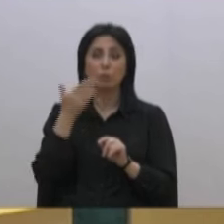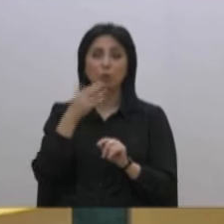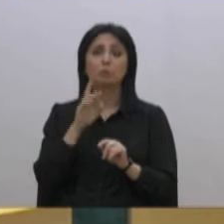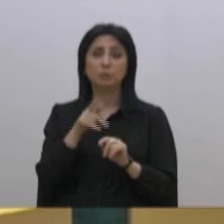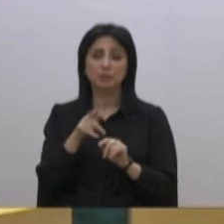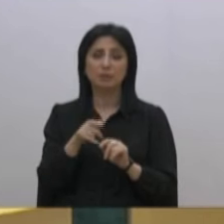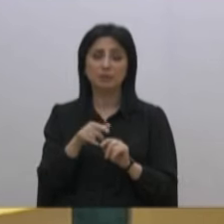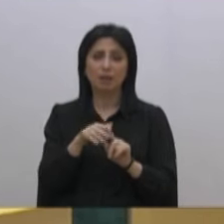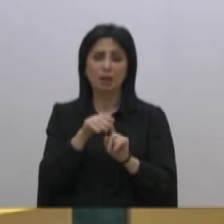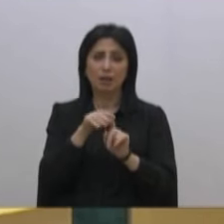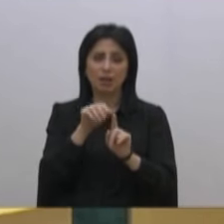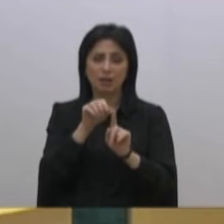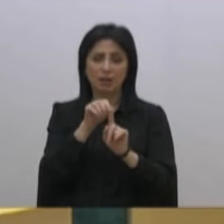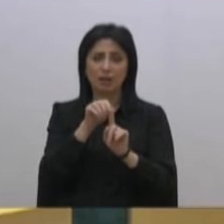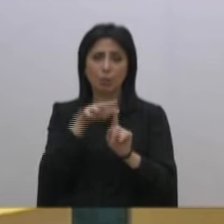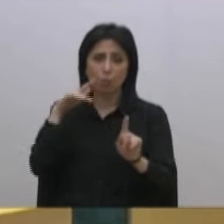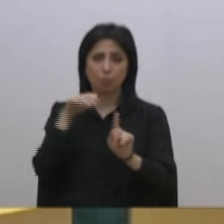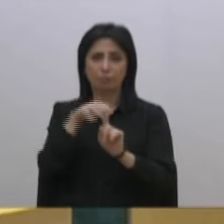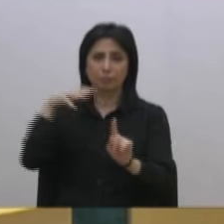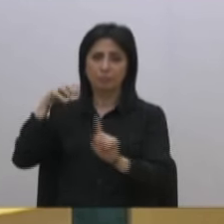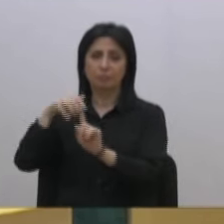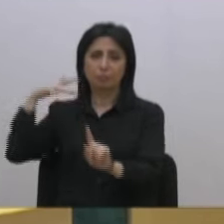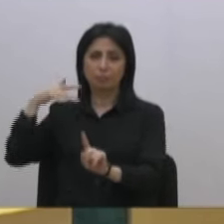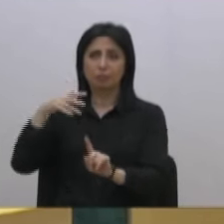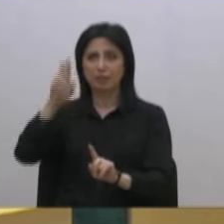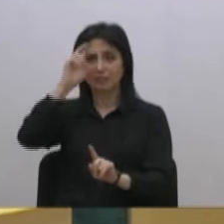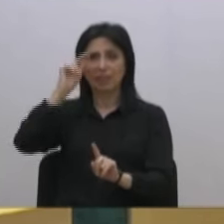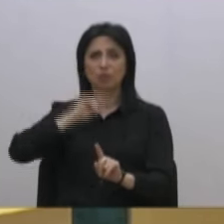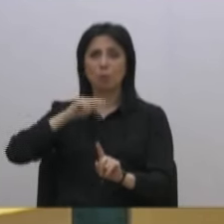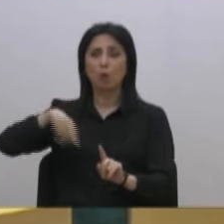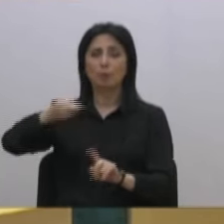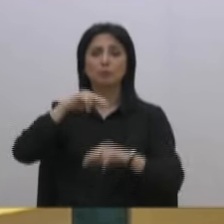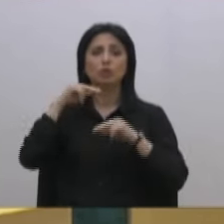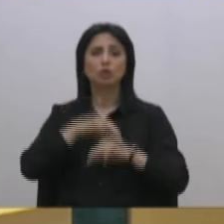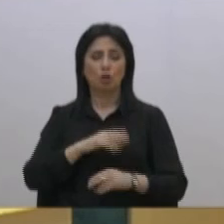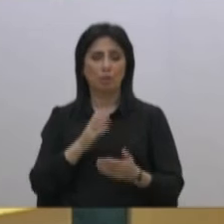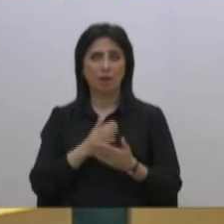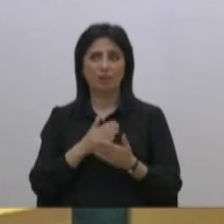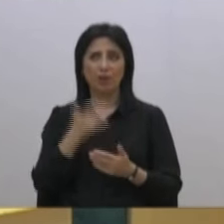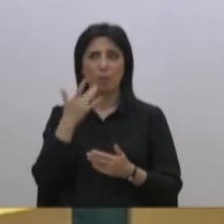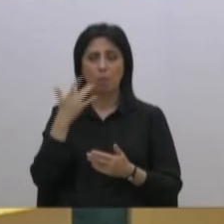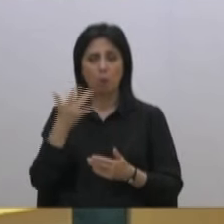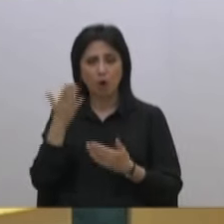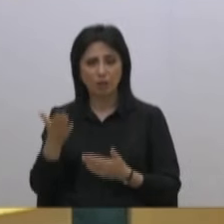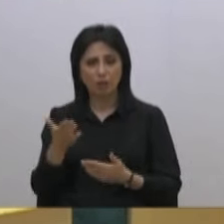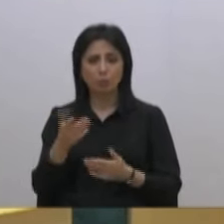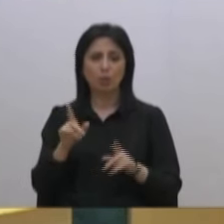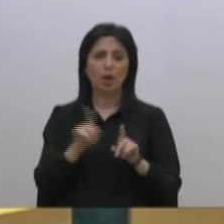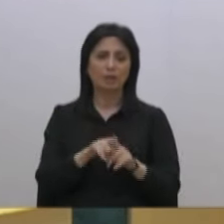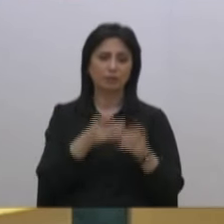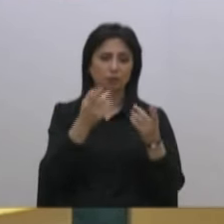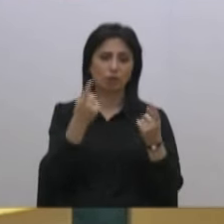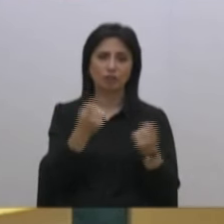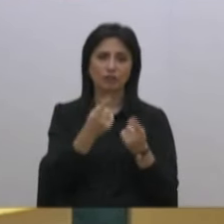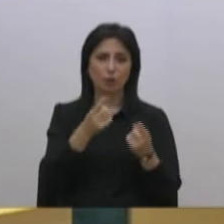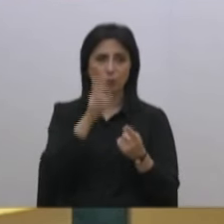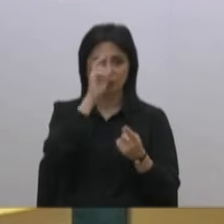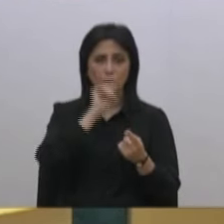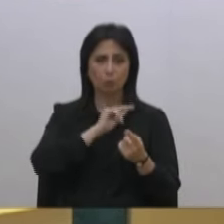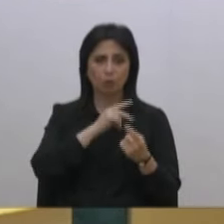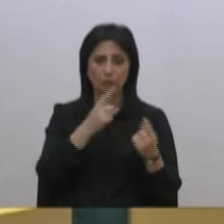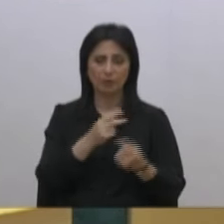მოხსენებიდან, დგას უამრავი საჯარო მოსამსახურის შრომა, როგორც პოლიტიკური თანამდებობის პირების, ასევე საჯარო